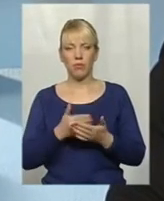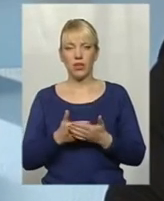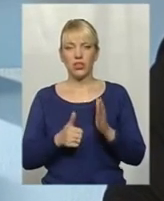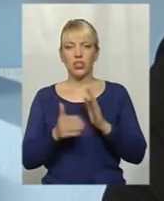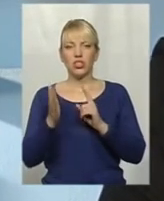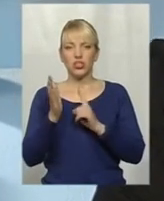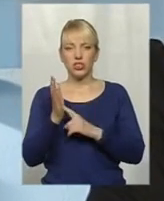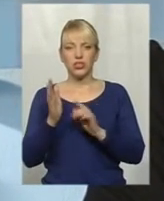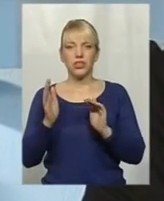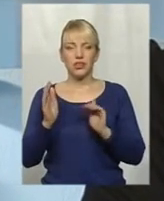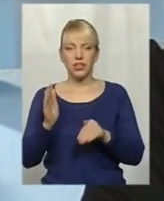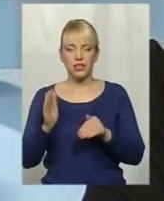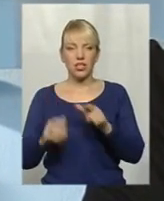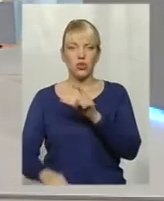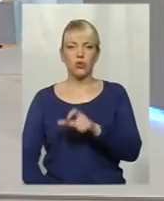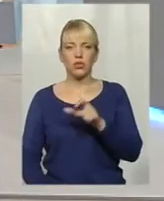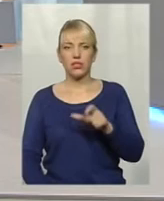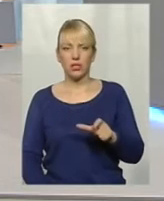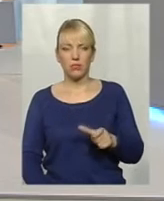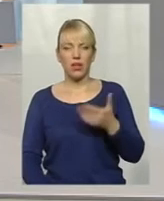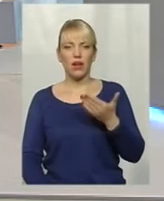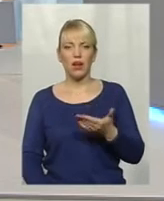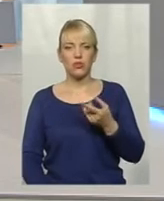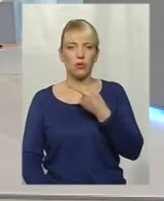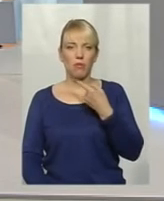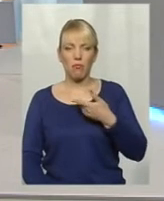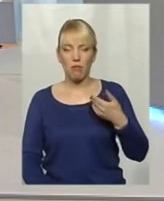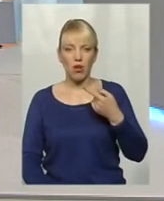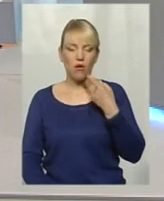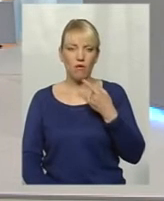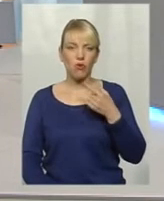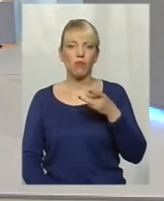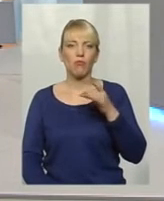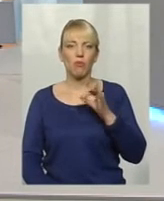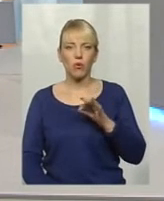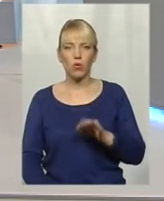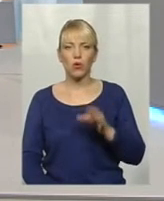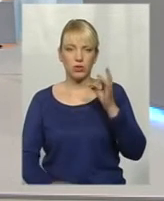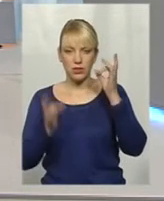тисяч. А якщо ми говоримо про цивільні справи, по суті,